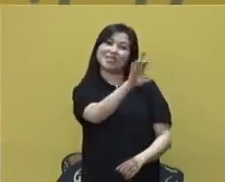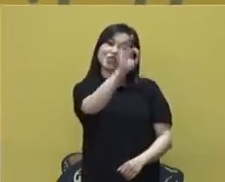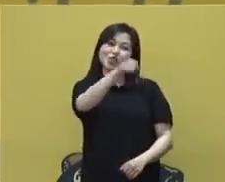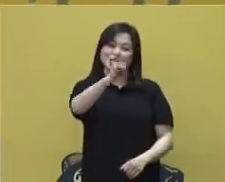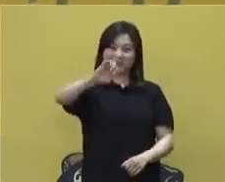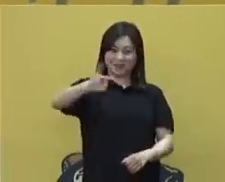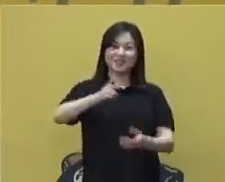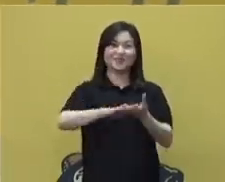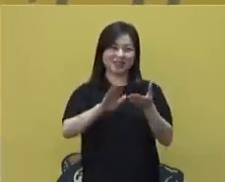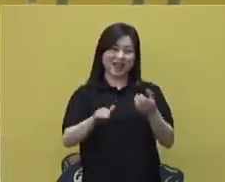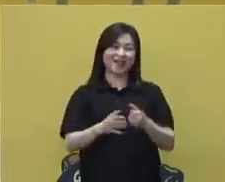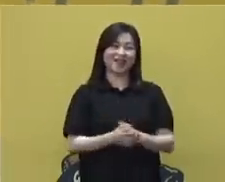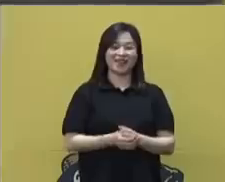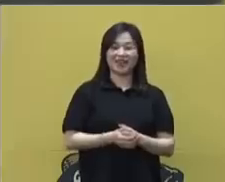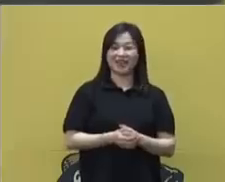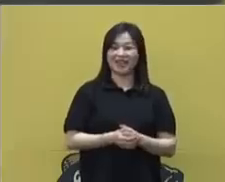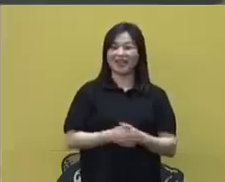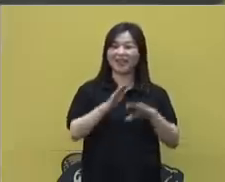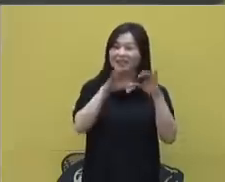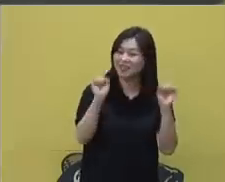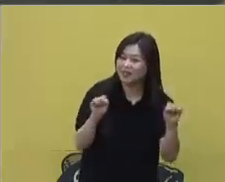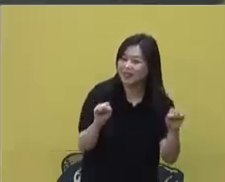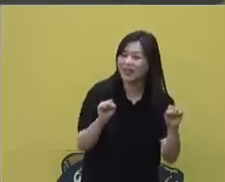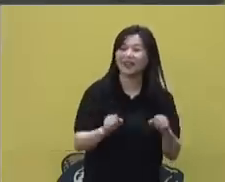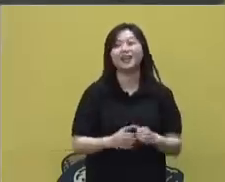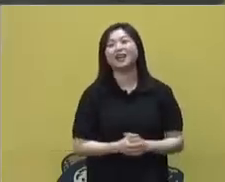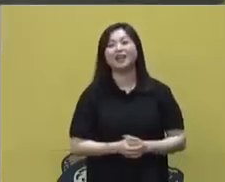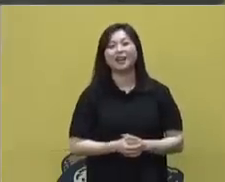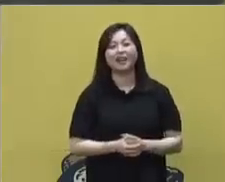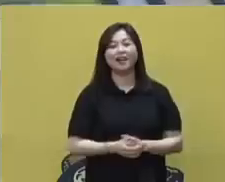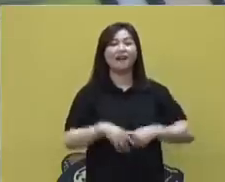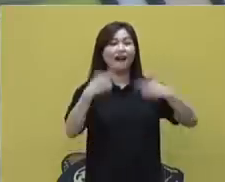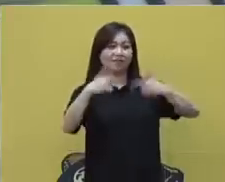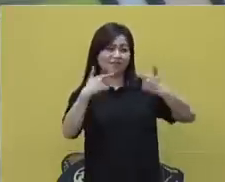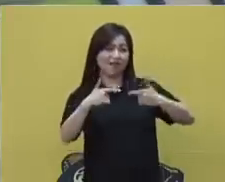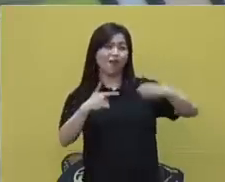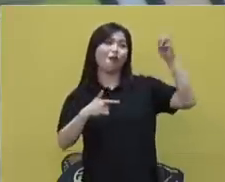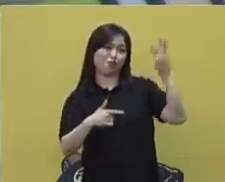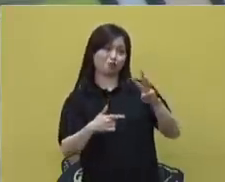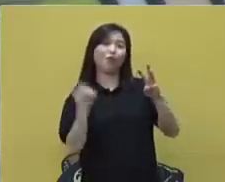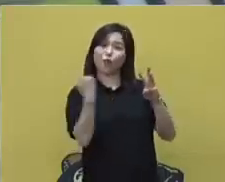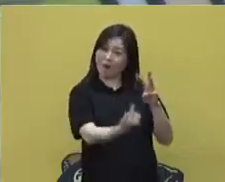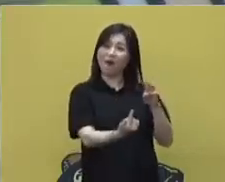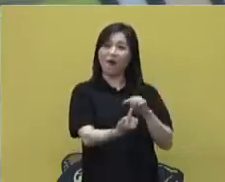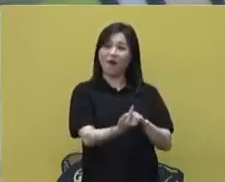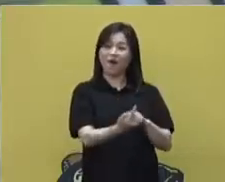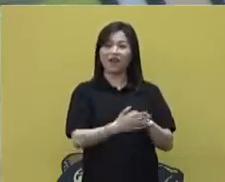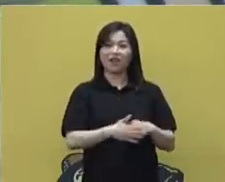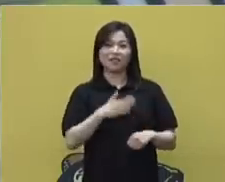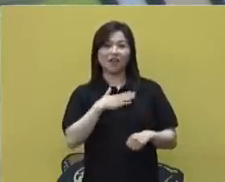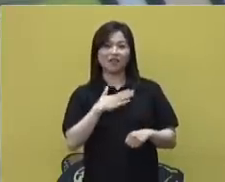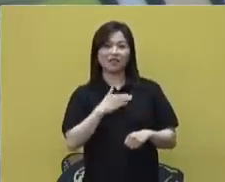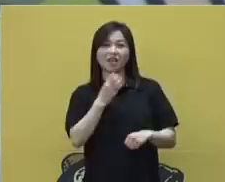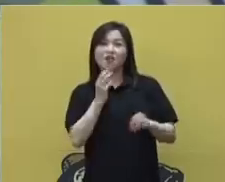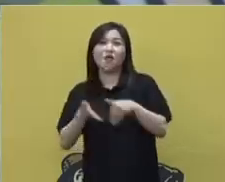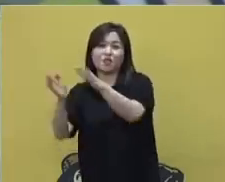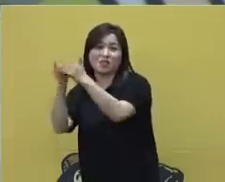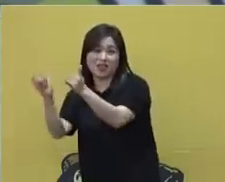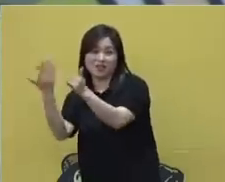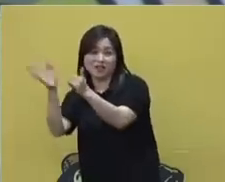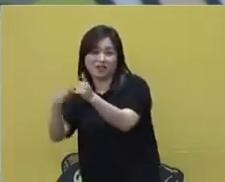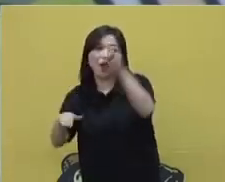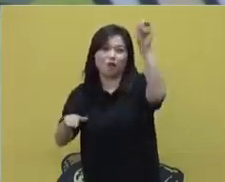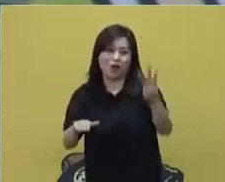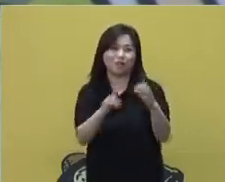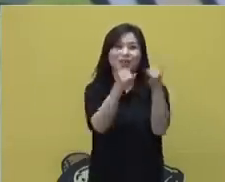이정석 전 장관님도. 예, 여러분 안녕하십니까. 뭐 항상 광주 오면은 저는 경기도 사람이지만 광주 사람 같은